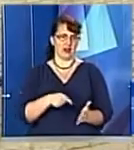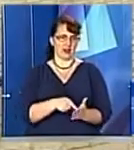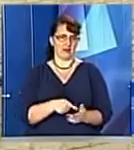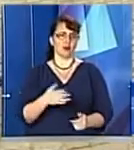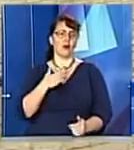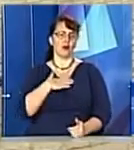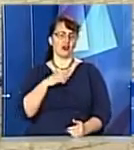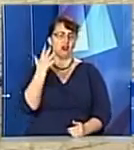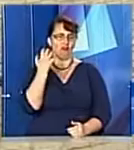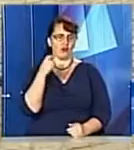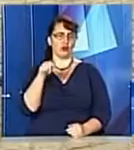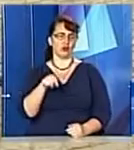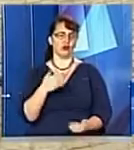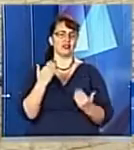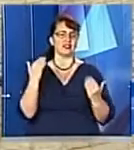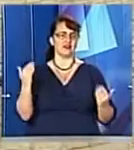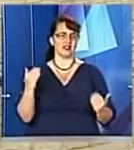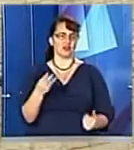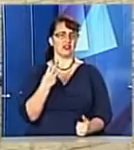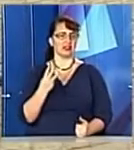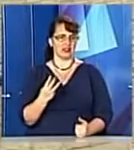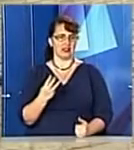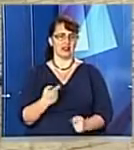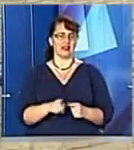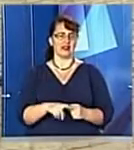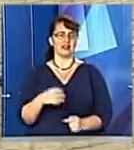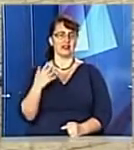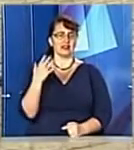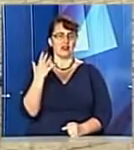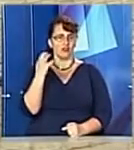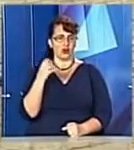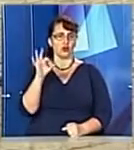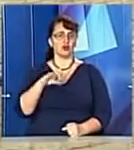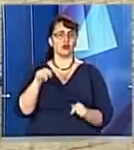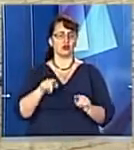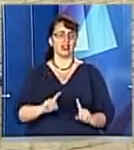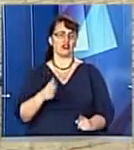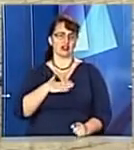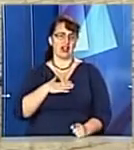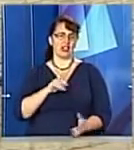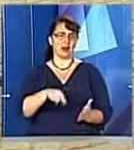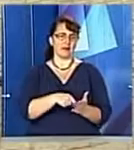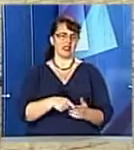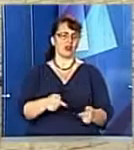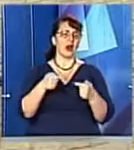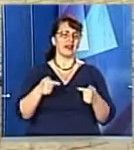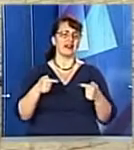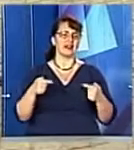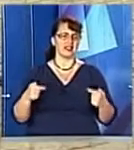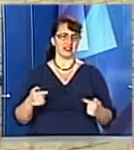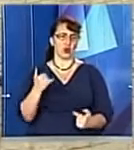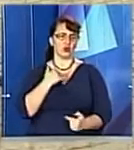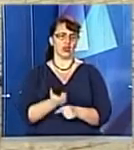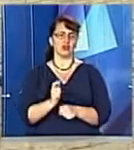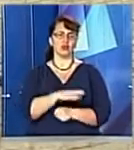цій виставці, і вони про те, що наше місто різне. Тобто в нас дуже